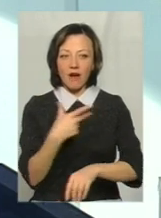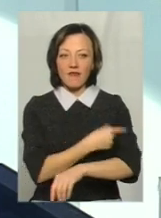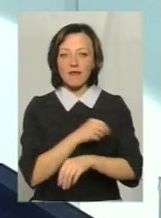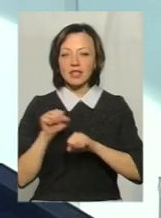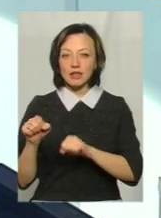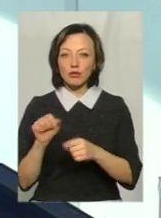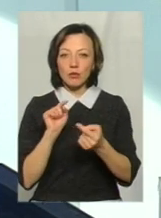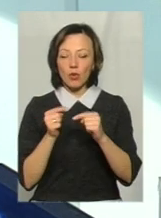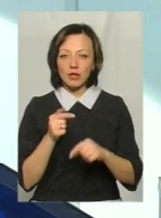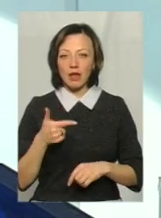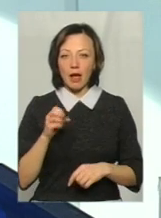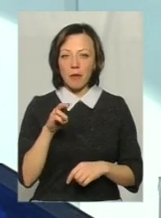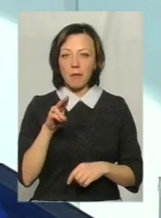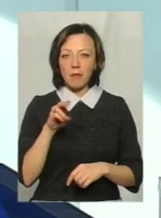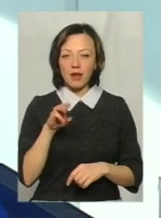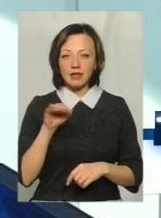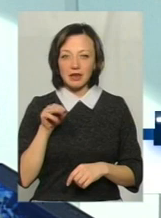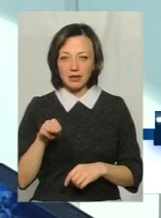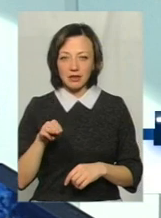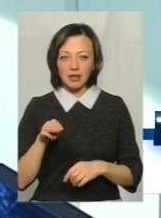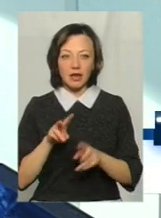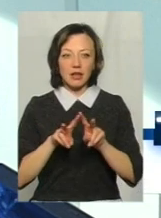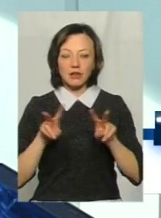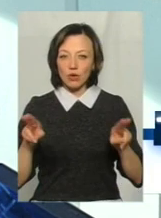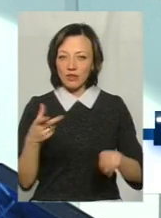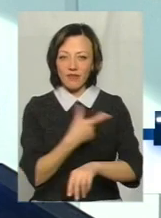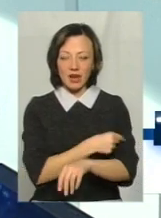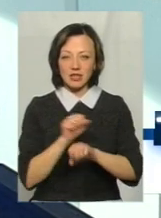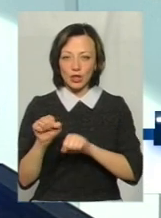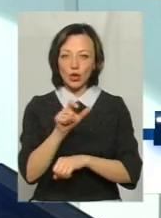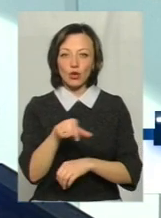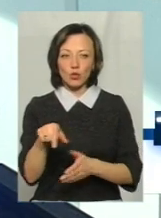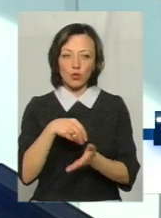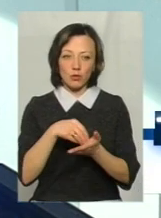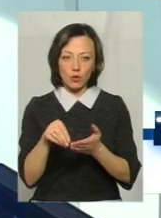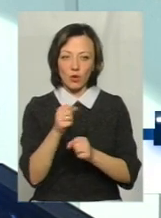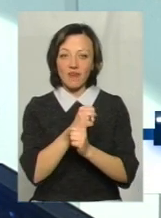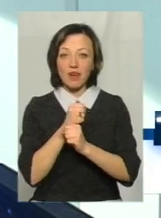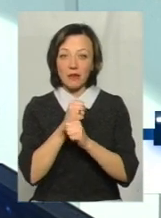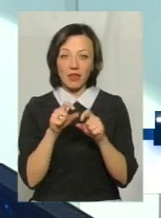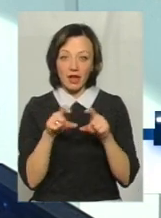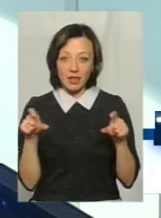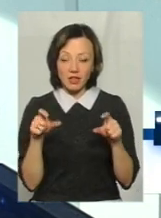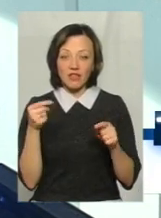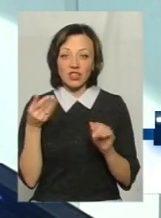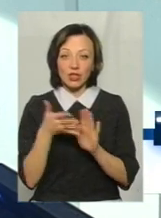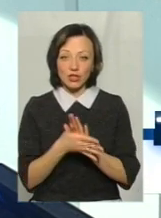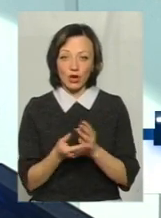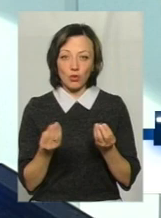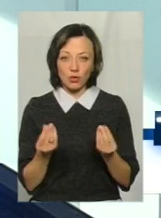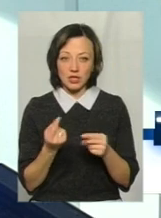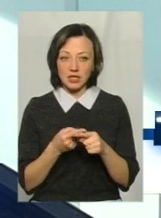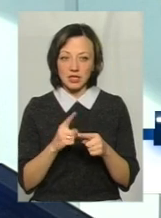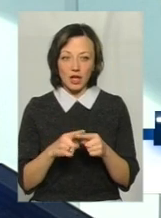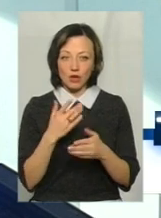гепатиту, яку держава закупила, точно таку ж вакцину, люди купують в аптеці і витрачають на це кошти. Це